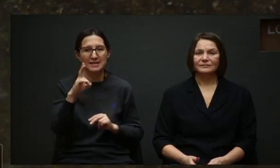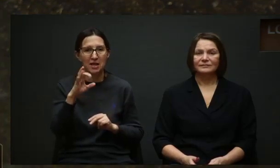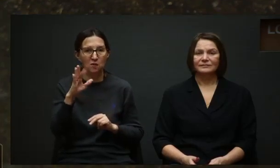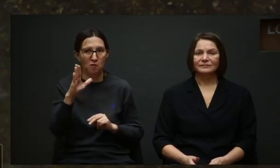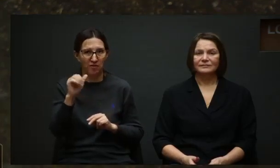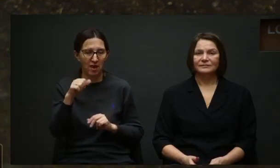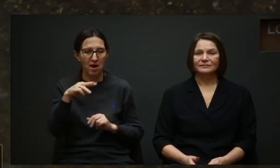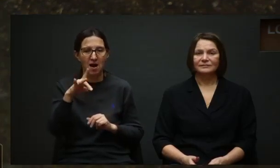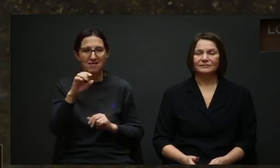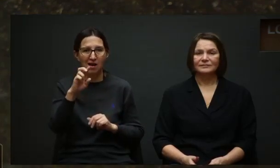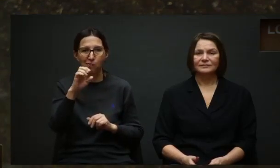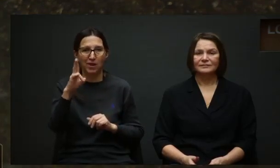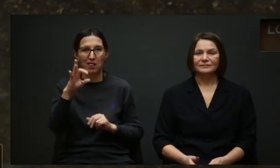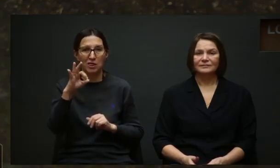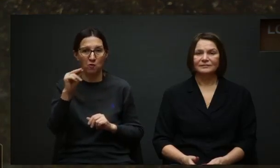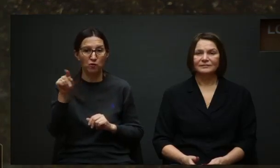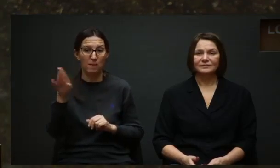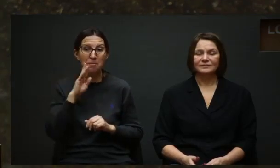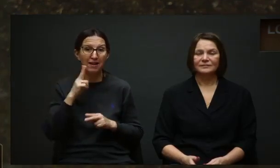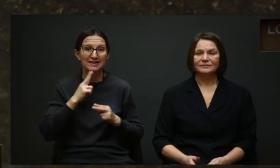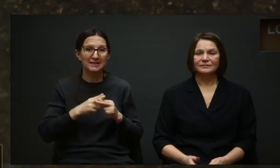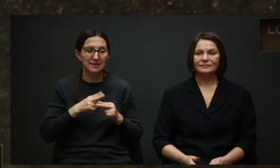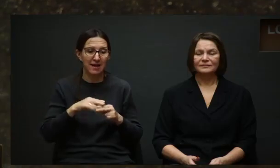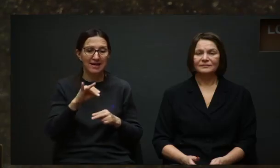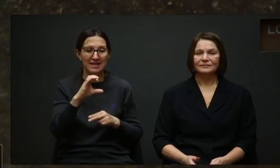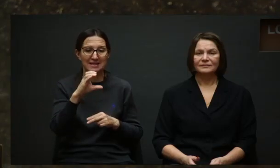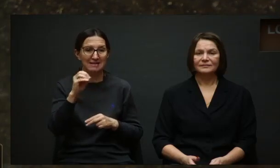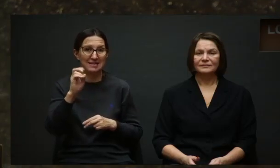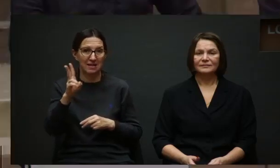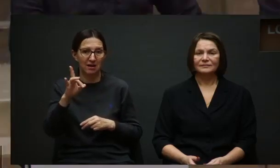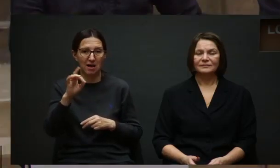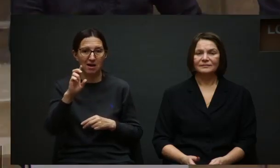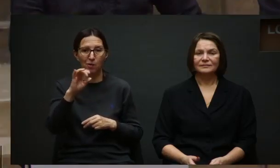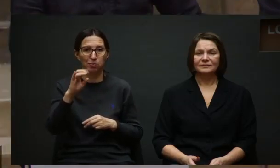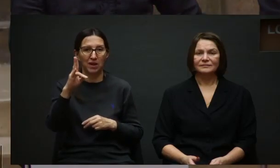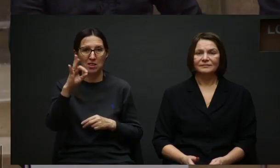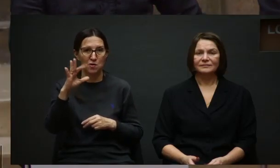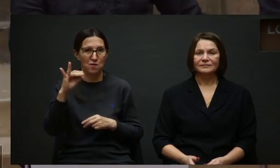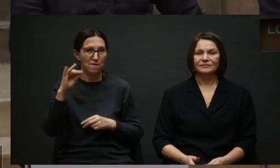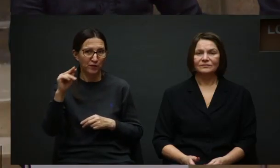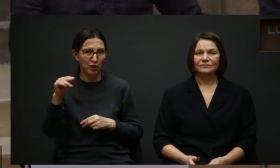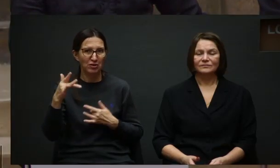Она была сестра Исаака Моисеевича Рабиновича, который был театральным художником,